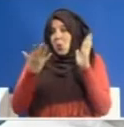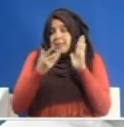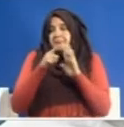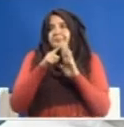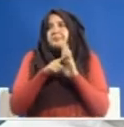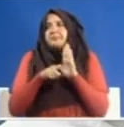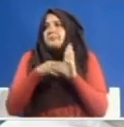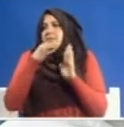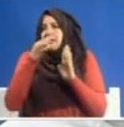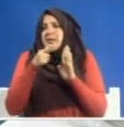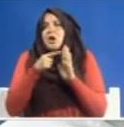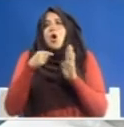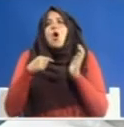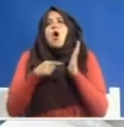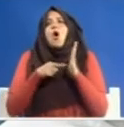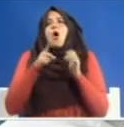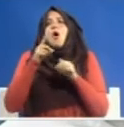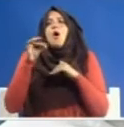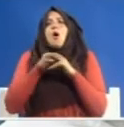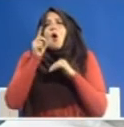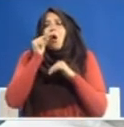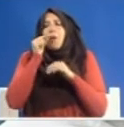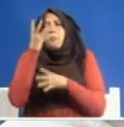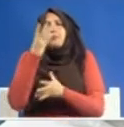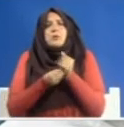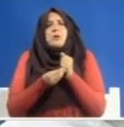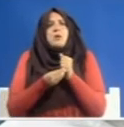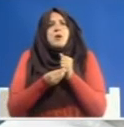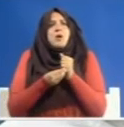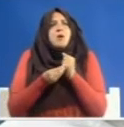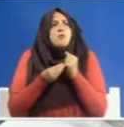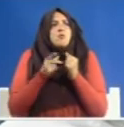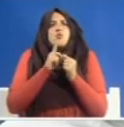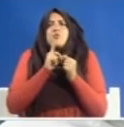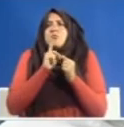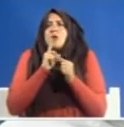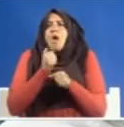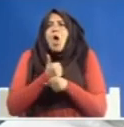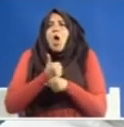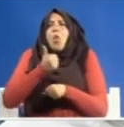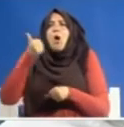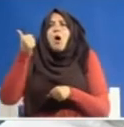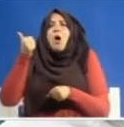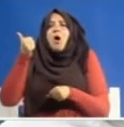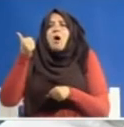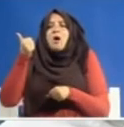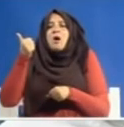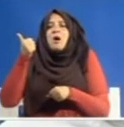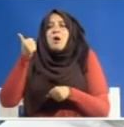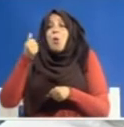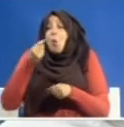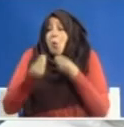على غياب الزوج لمدة أكثر من سنة بدون سنة أو